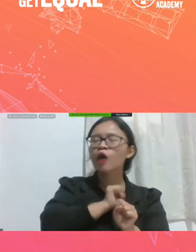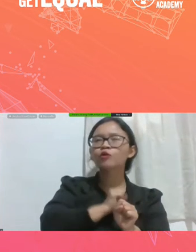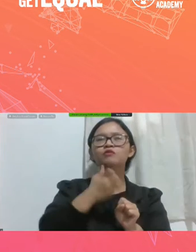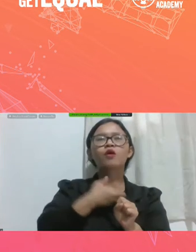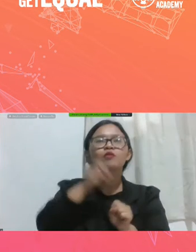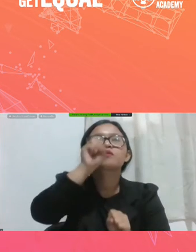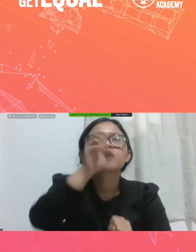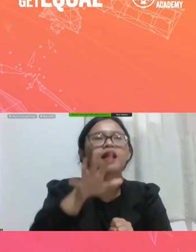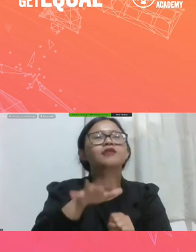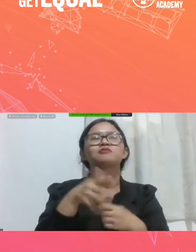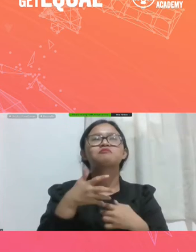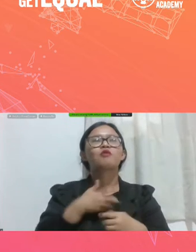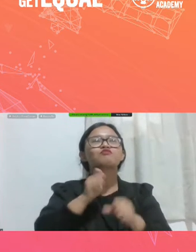komentar.